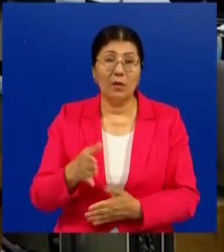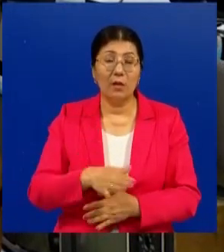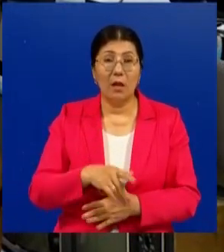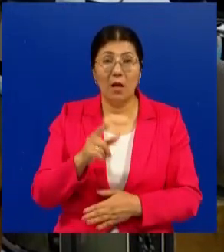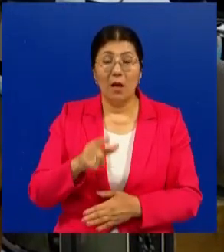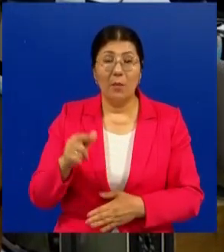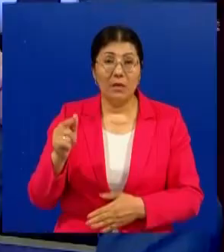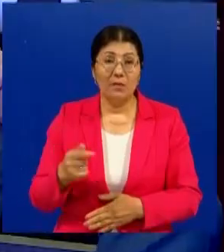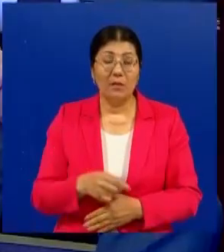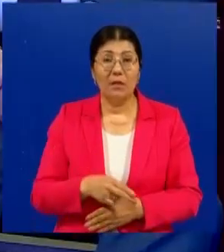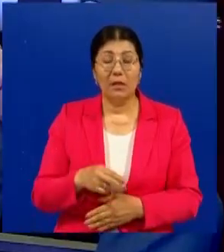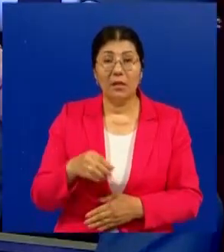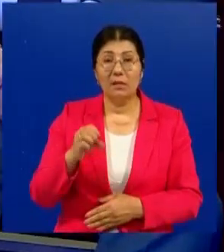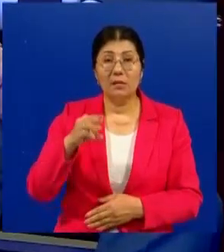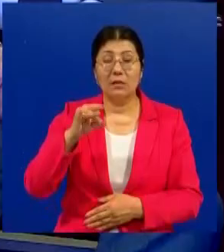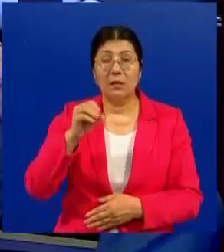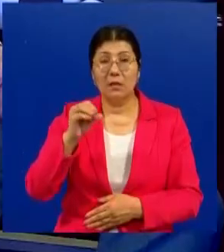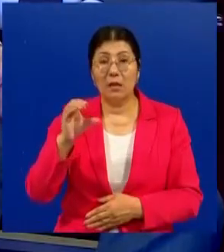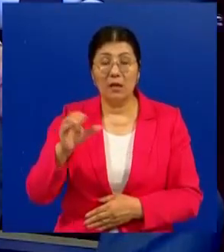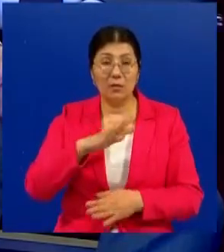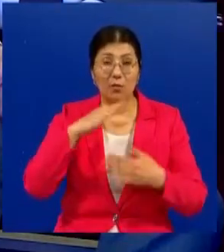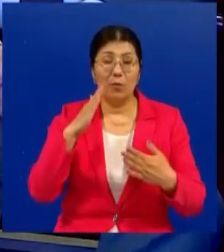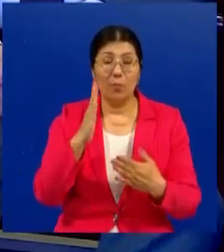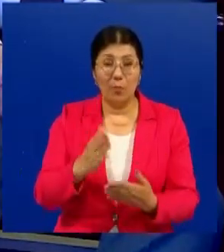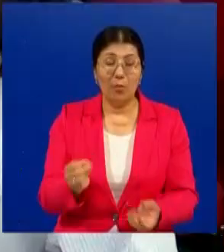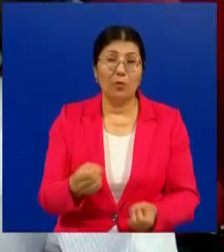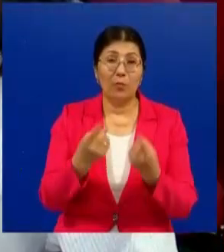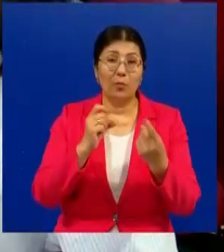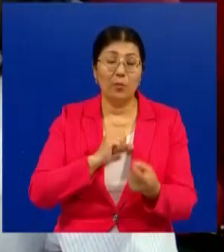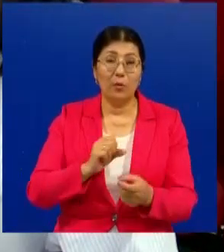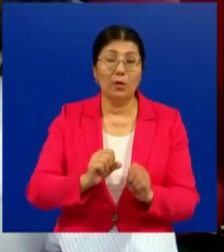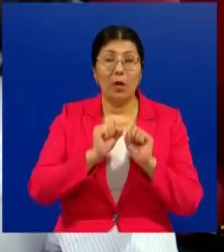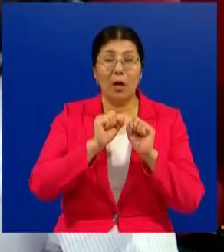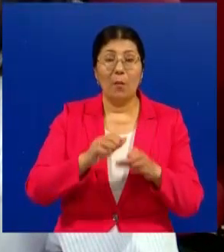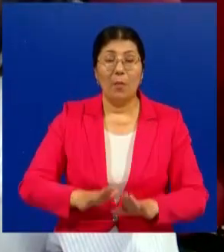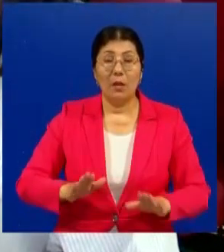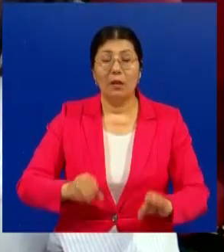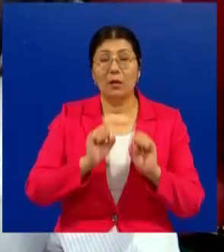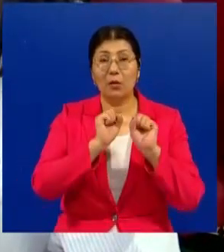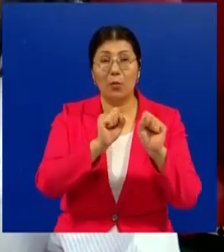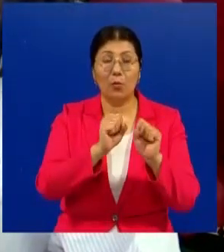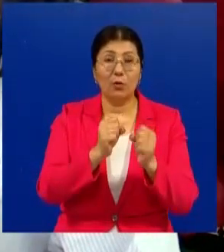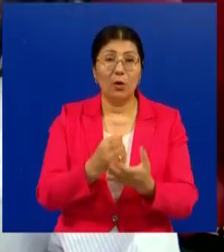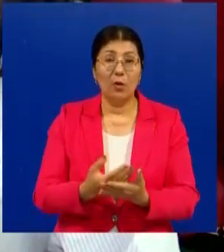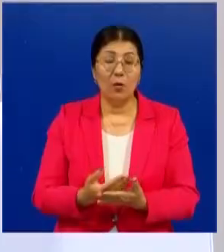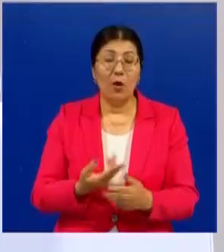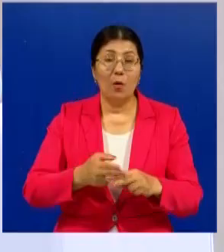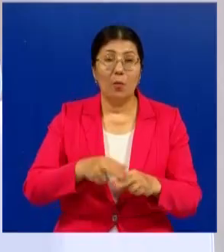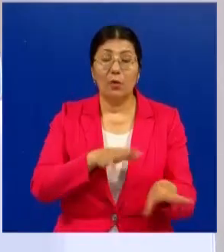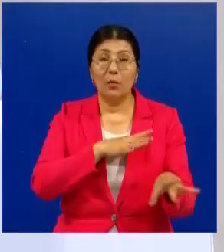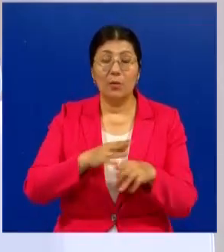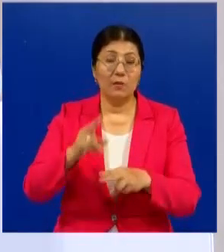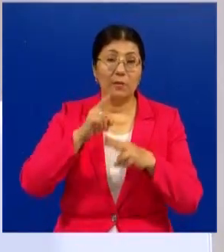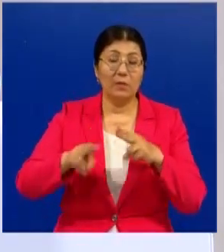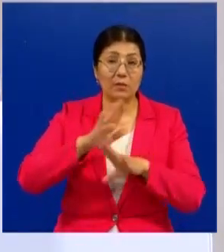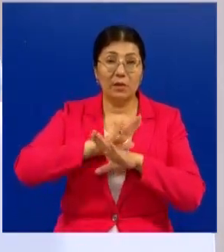түсуі содан басталады. Балаларды қорғауға арналған шаралар мұнымен шектелмейді. Осы аптада білікті мамандардың қатысуымен ұрпақ салауаты ұлт байлығы